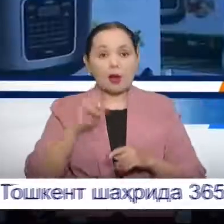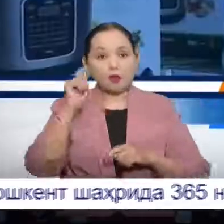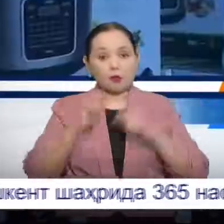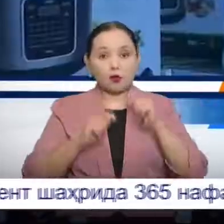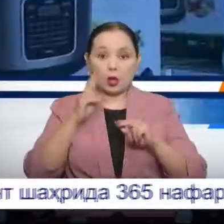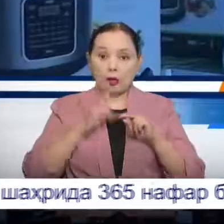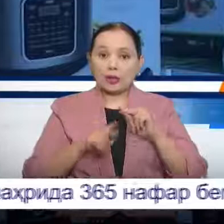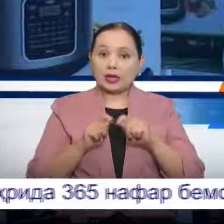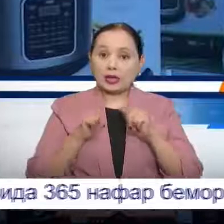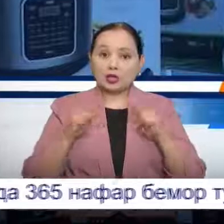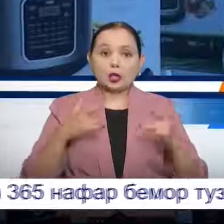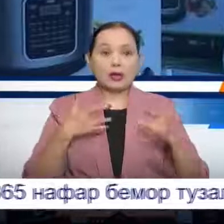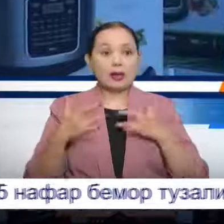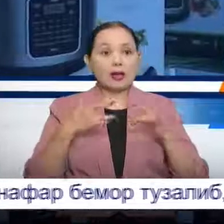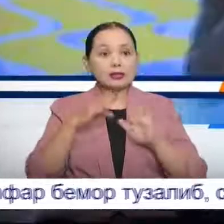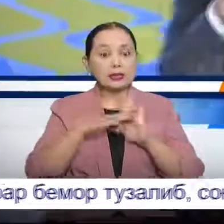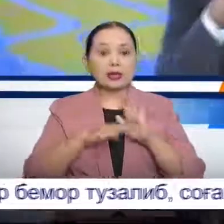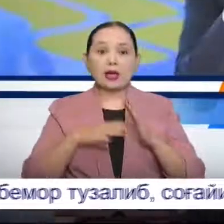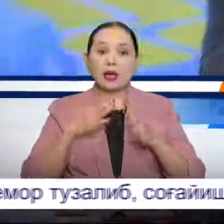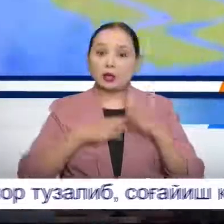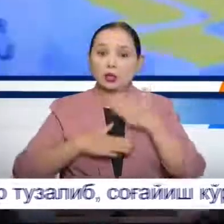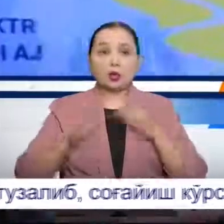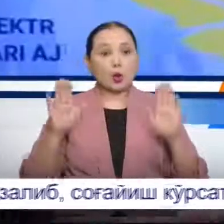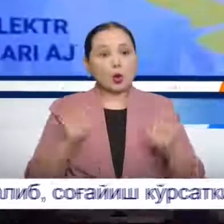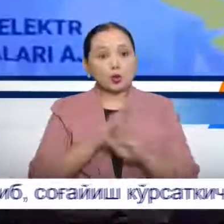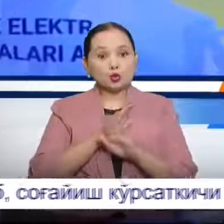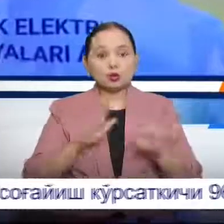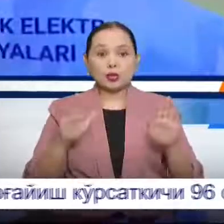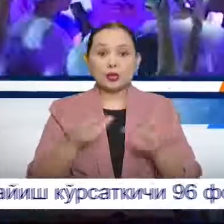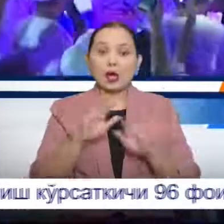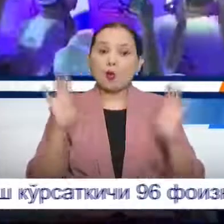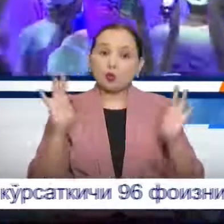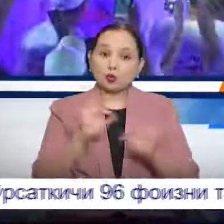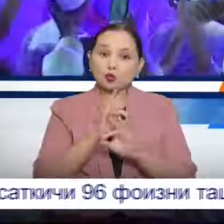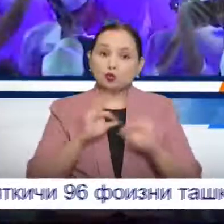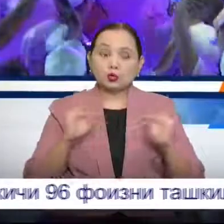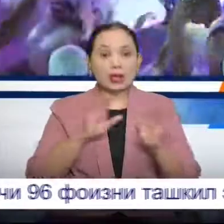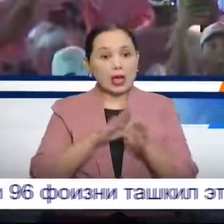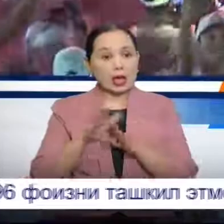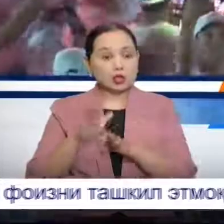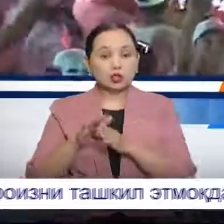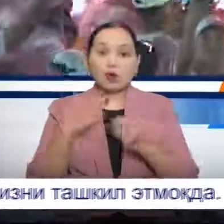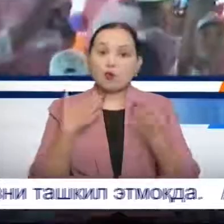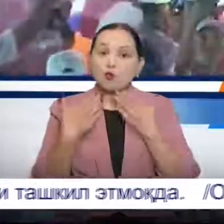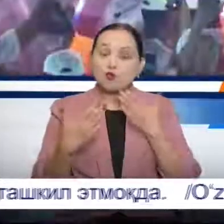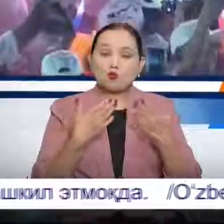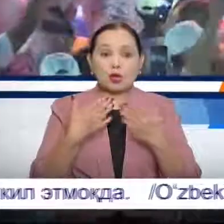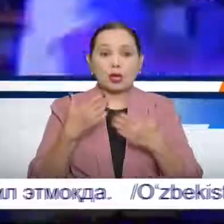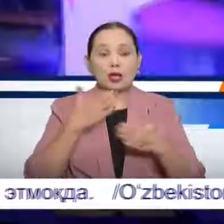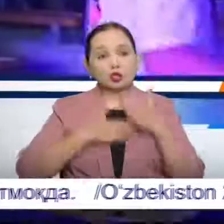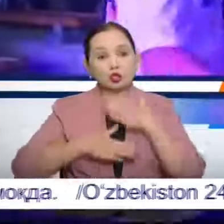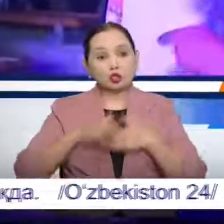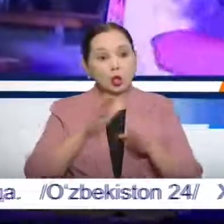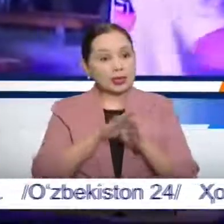yakunida tashkil etilgan konsert dasturi dilga yaqin qo'shiqlar, yurt madhini tarannum etuvchi musiqiy asarlar ijrosi, samimiy muloqot, yaqinlar quvonchi